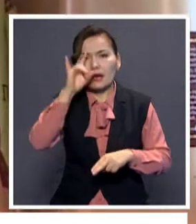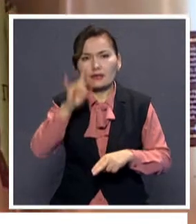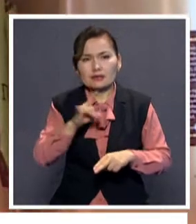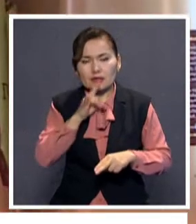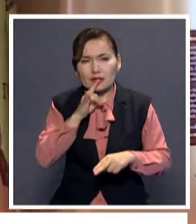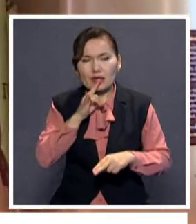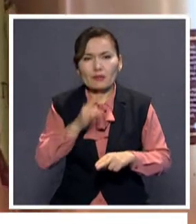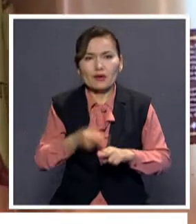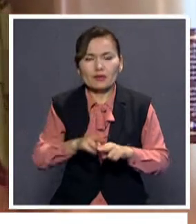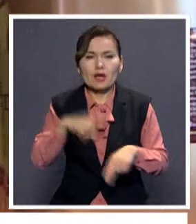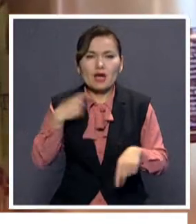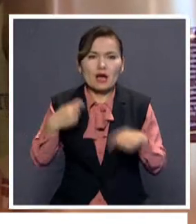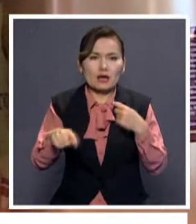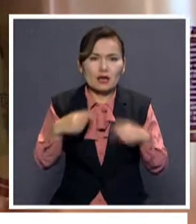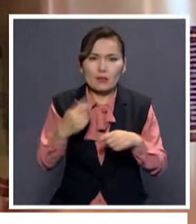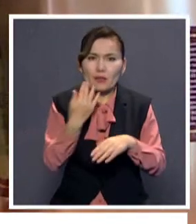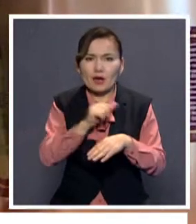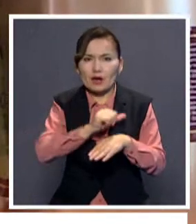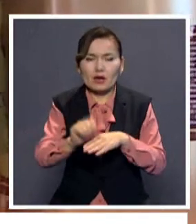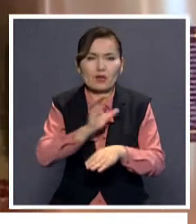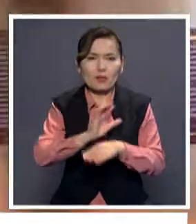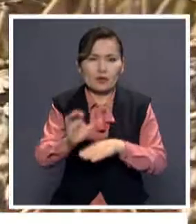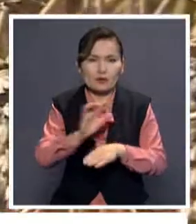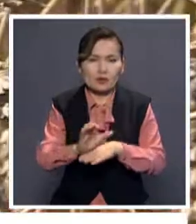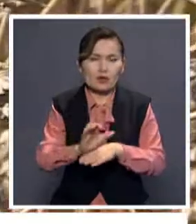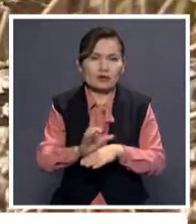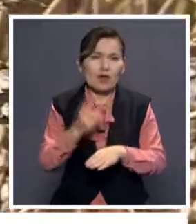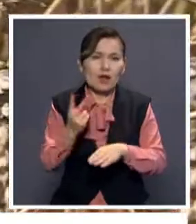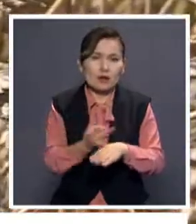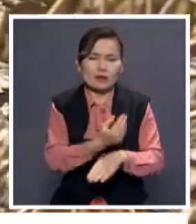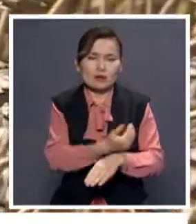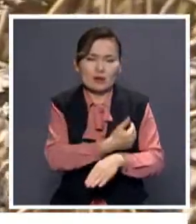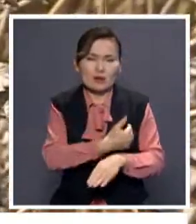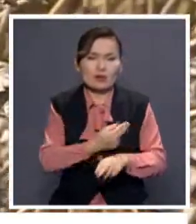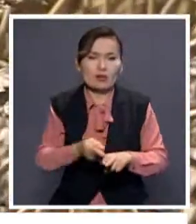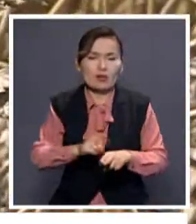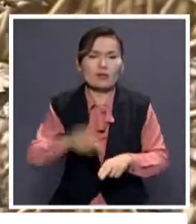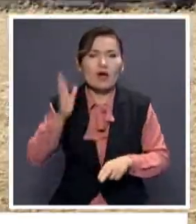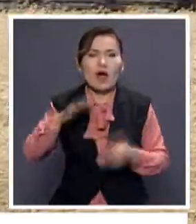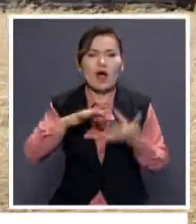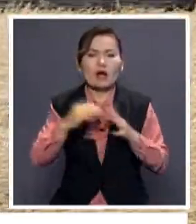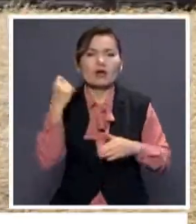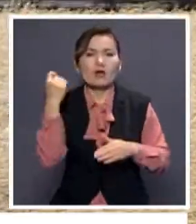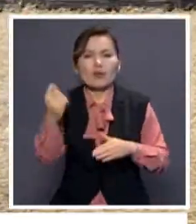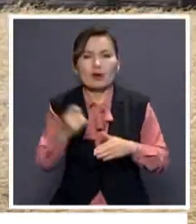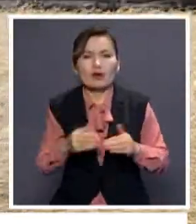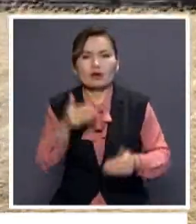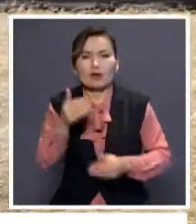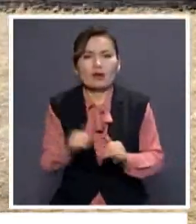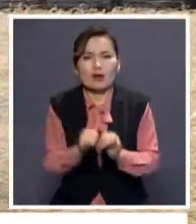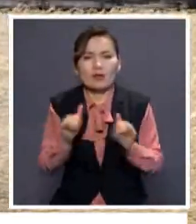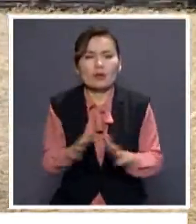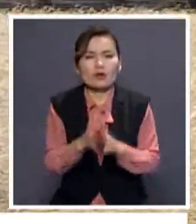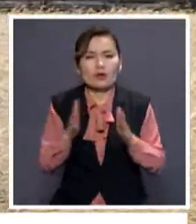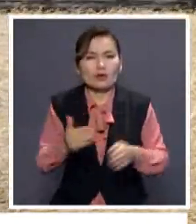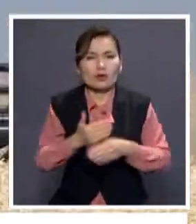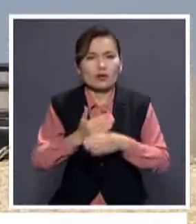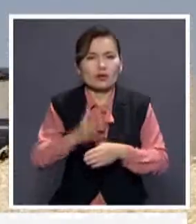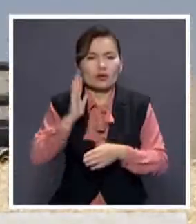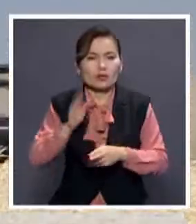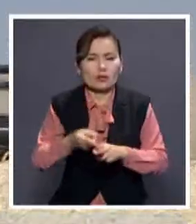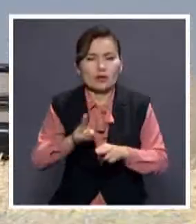Қазақстанның рыногына және экспортқа өнім шығарамыз. Қабылданатын кешенді шаралар ауыл шаруашылығының ілгері басуына сеп болары анық. Ал бұл